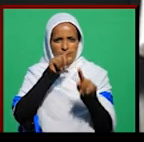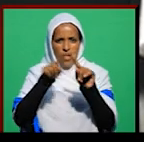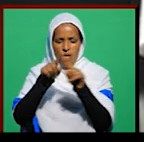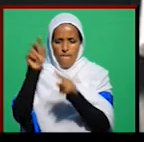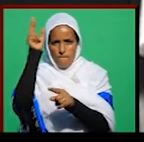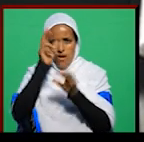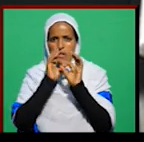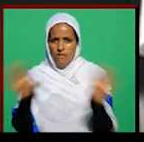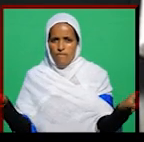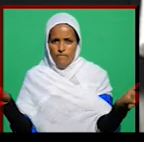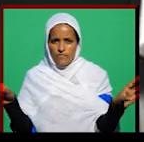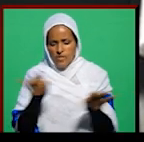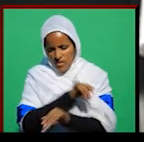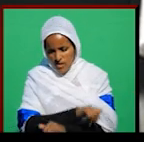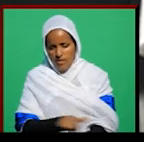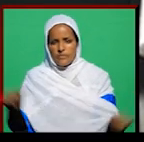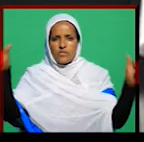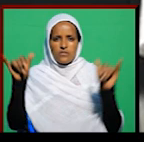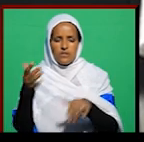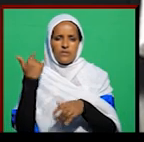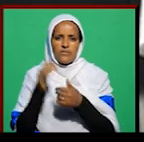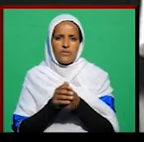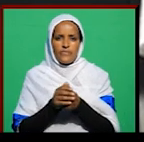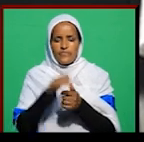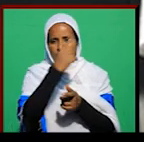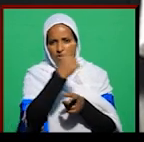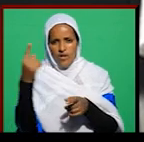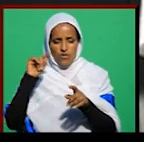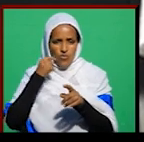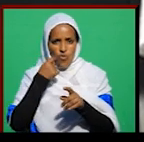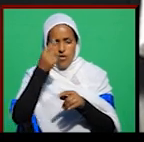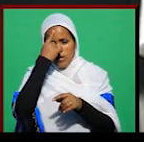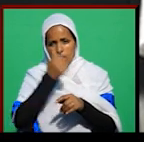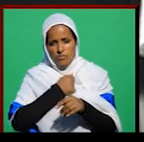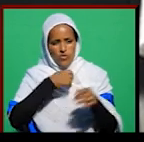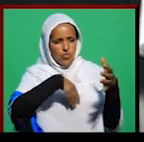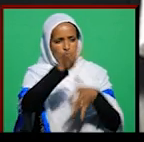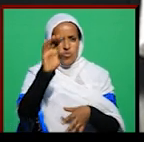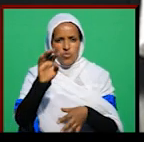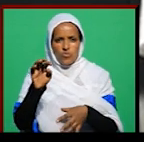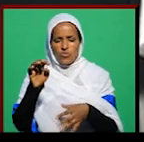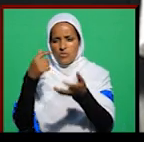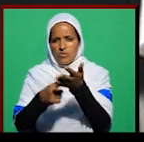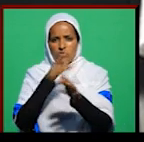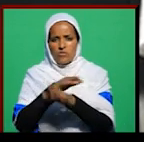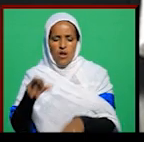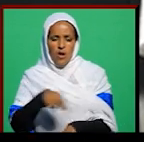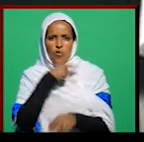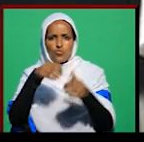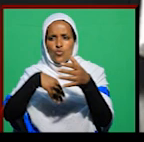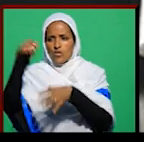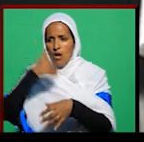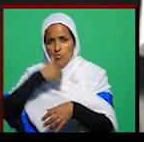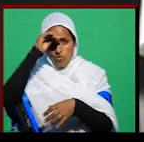የተለያየ ሃይማኖት፣ የተለያየ ባህል አልነበራቸውም። አንድ ነበር፣ ተመሳሳይ ነበር። እንደው አንዳንድ እንኳን ከእምነቱ ወጣ ያሉ ፈንገጥ ያሉ እንደ ናሪዎስ እንደ ንስጥሮስ